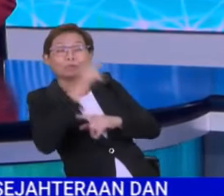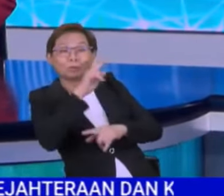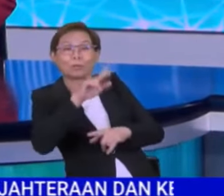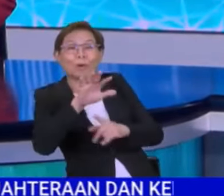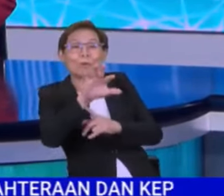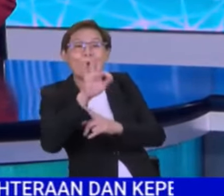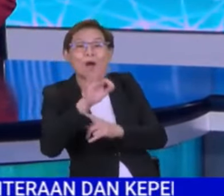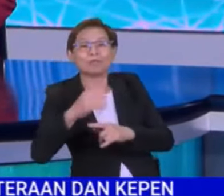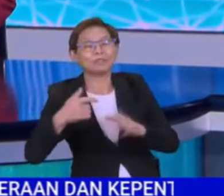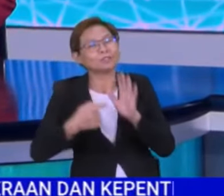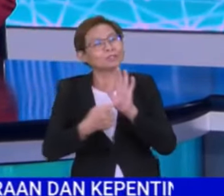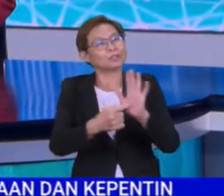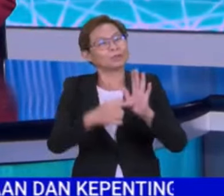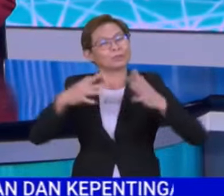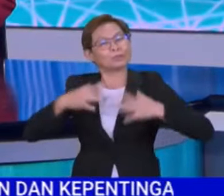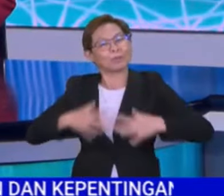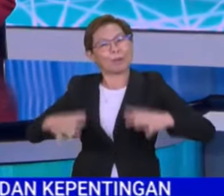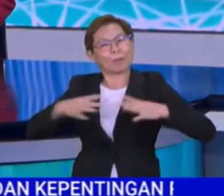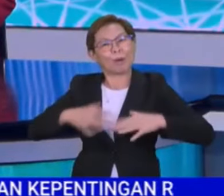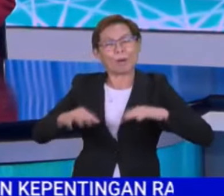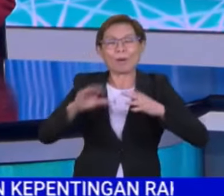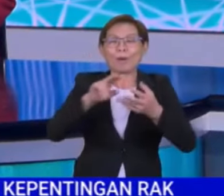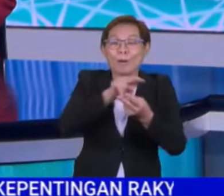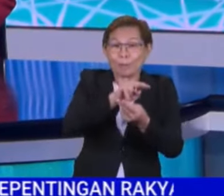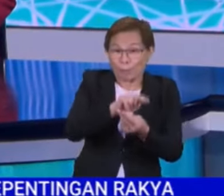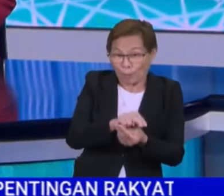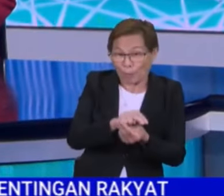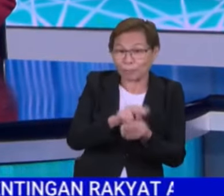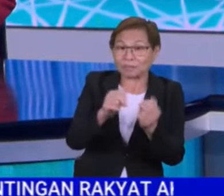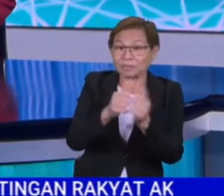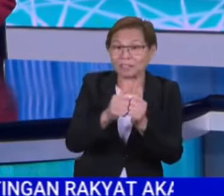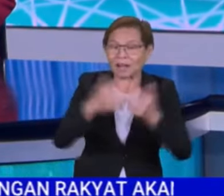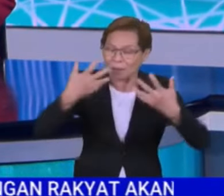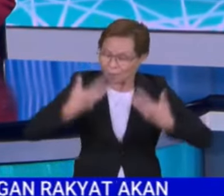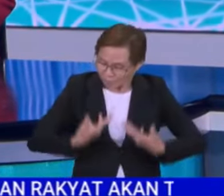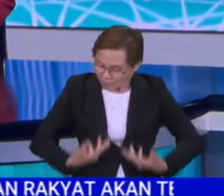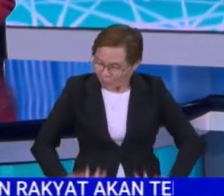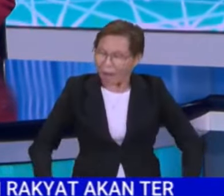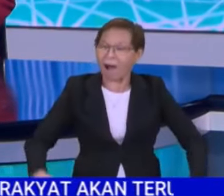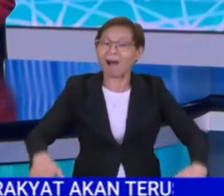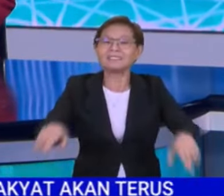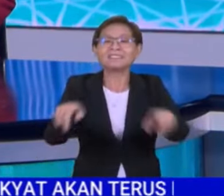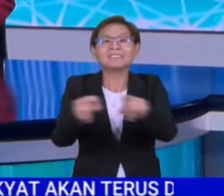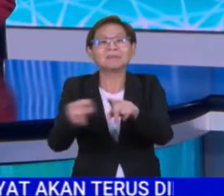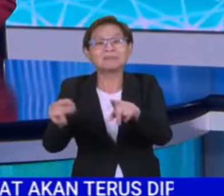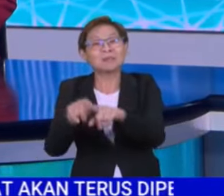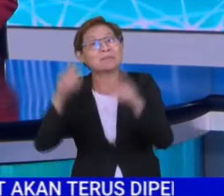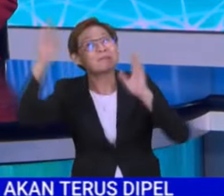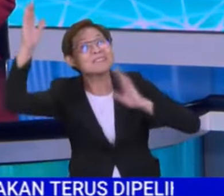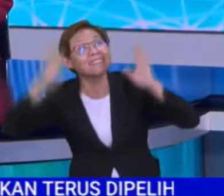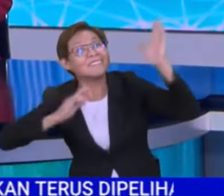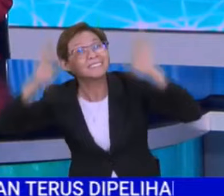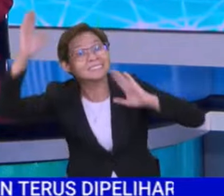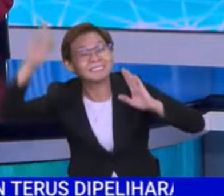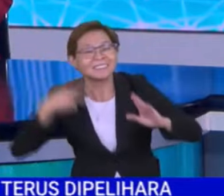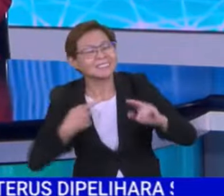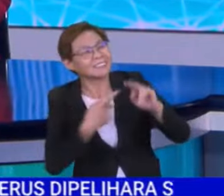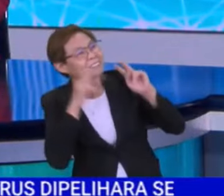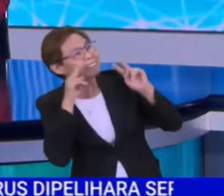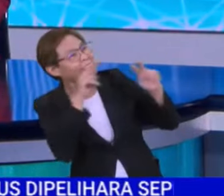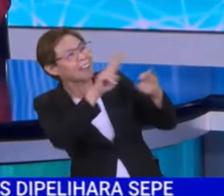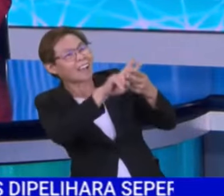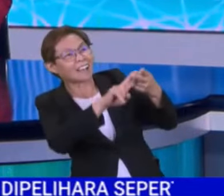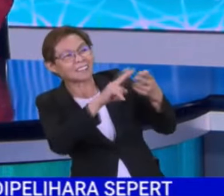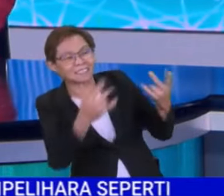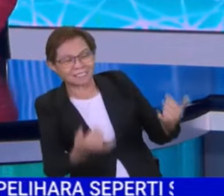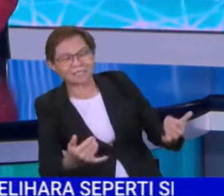memilih untuk menggayakan pakaian pernikahan mereka dengan busana ala-ala seperti di Malaysia. Kita saksikan paparan